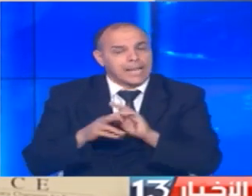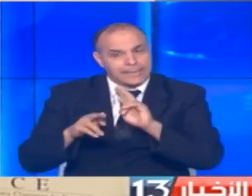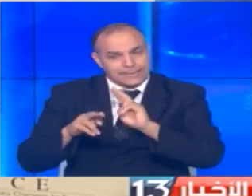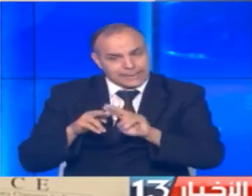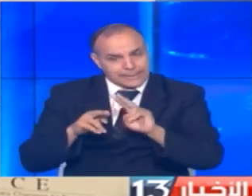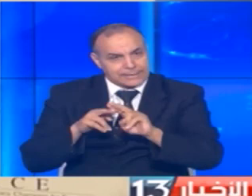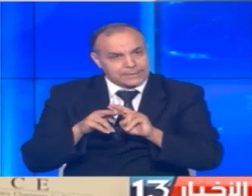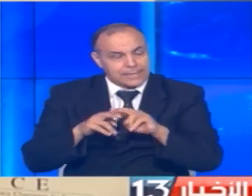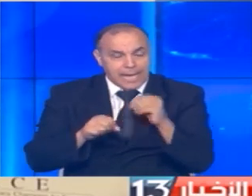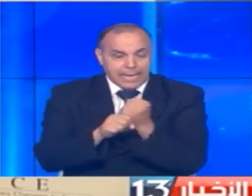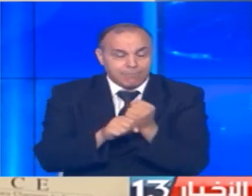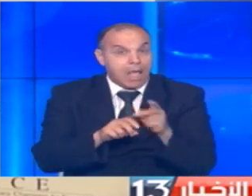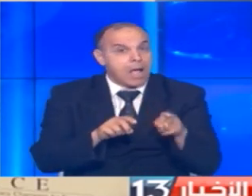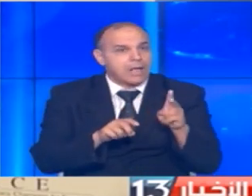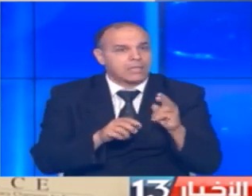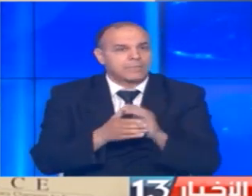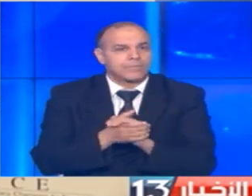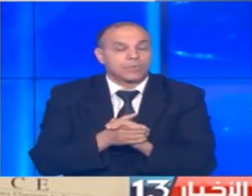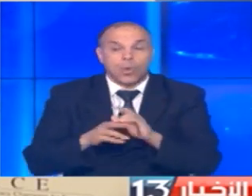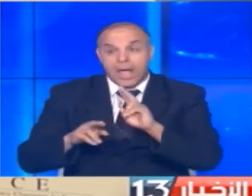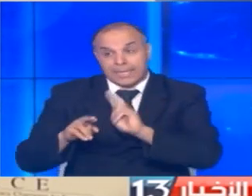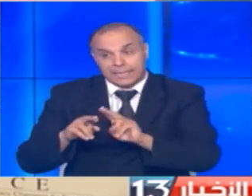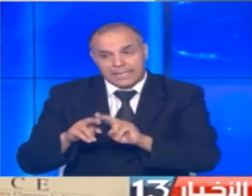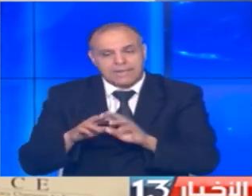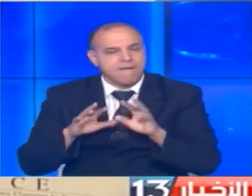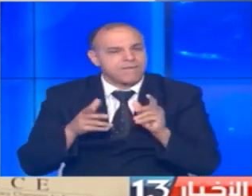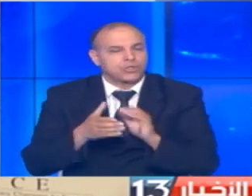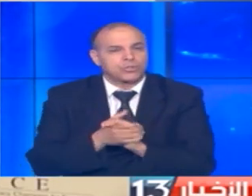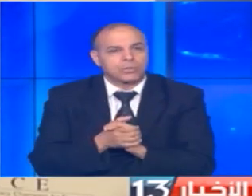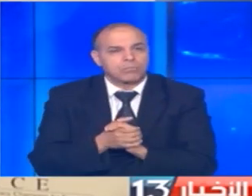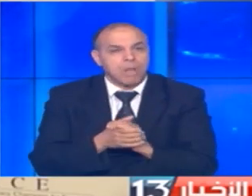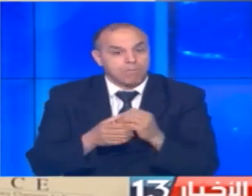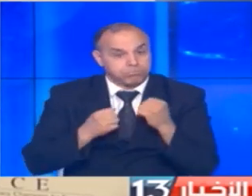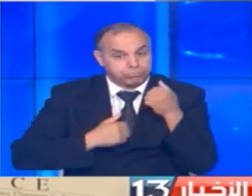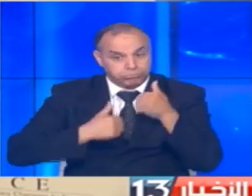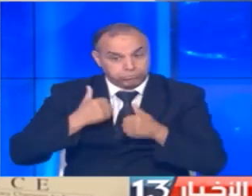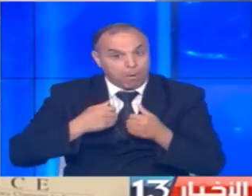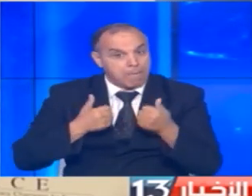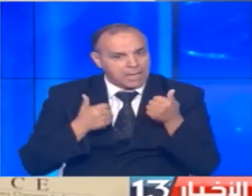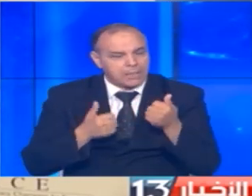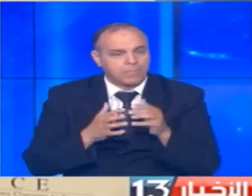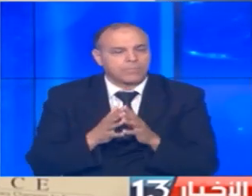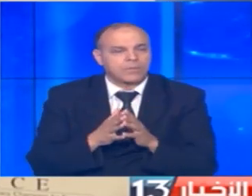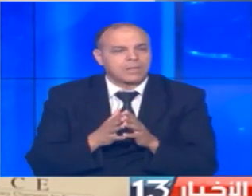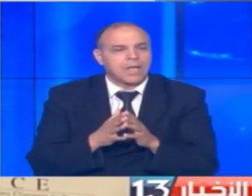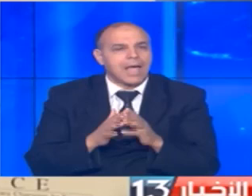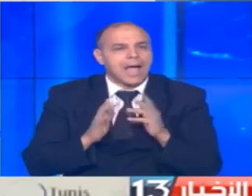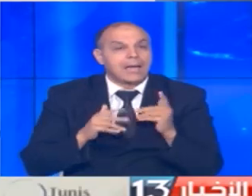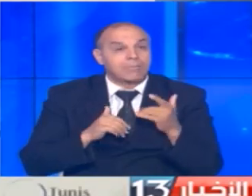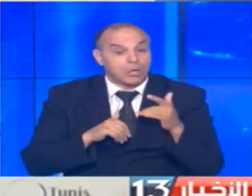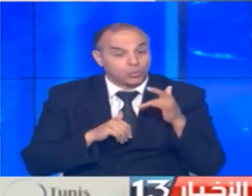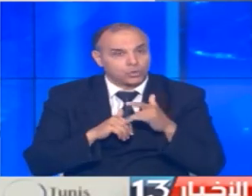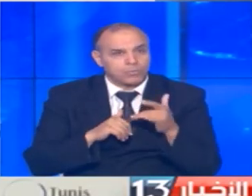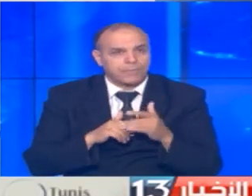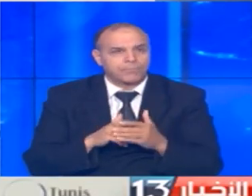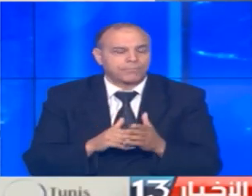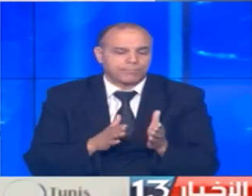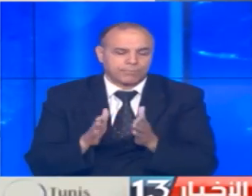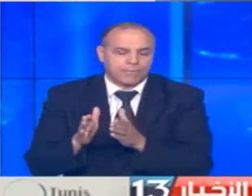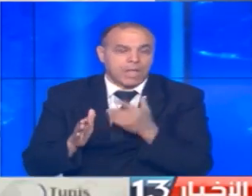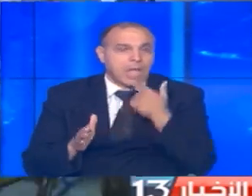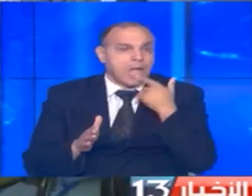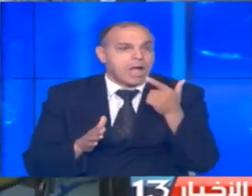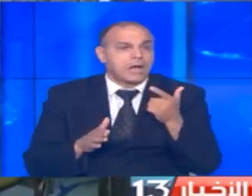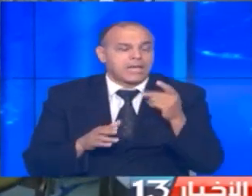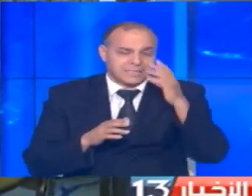في الإنتاجية نتاعها، تحسن في القدرة التنافسية نتاعها باش ما تتضرش. من جهته اعتبر